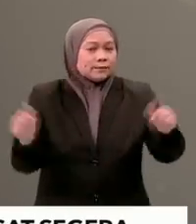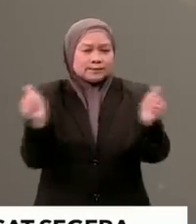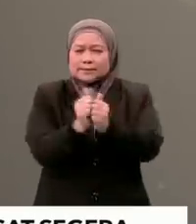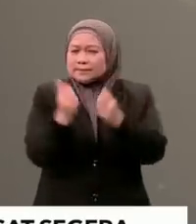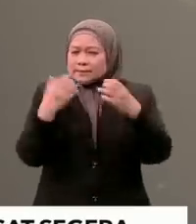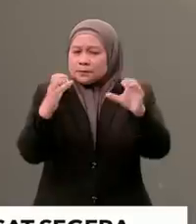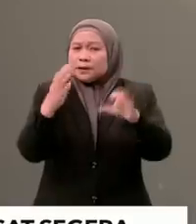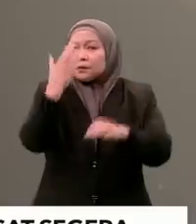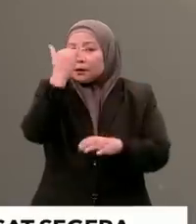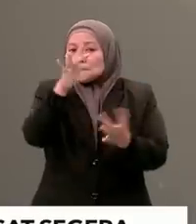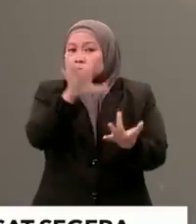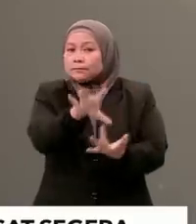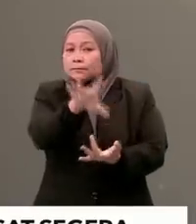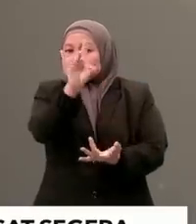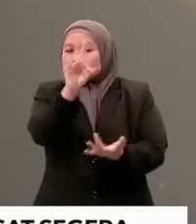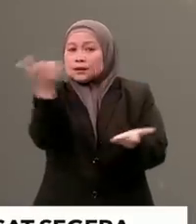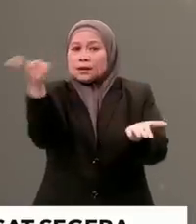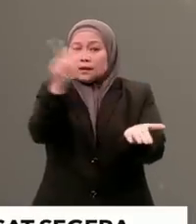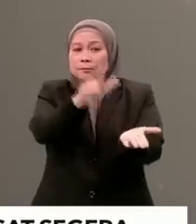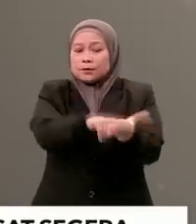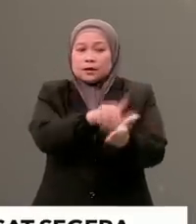memetik laporan